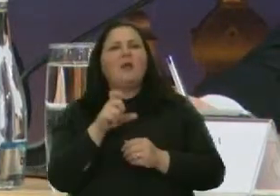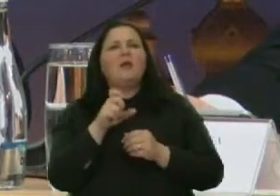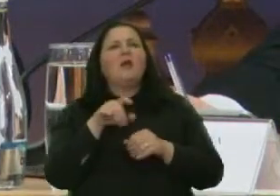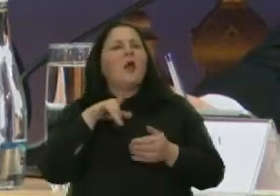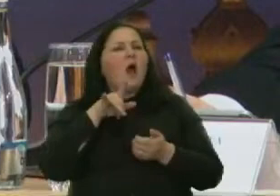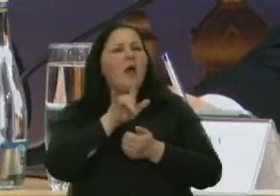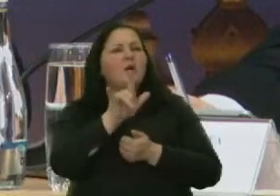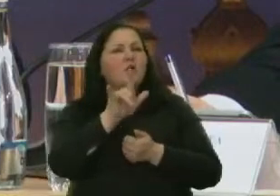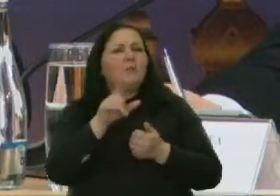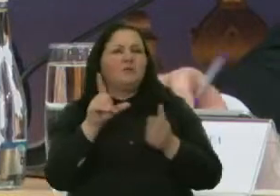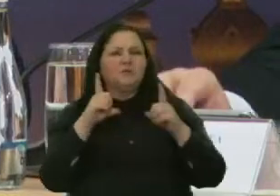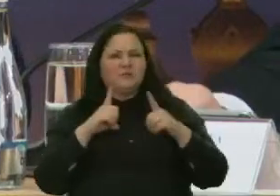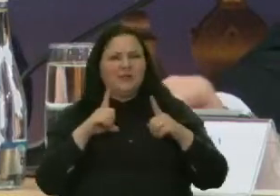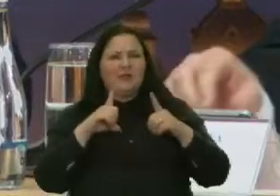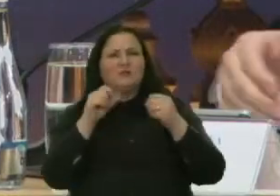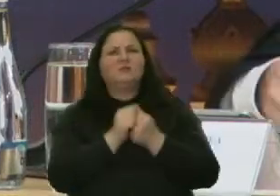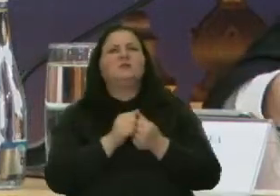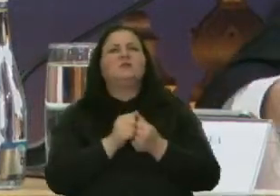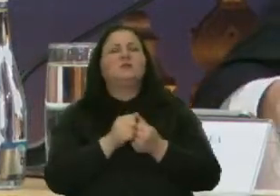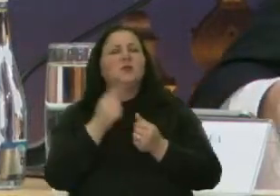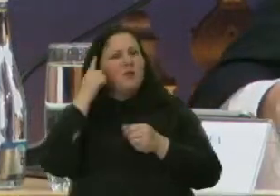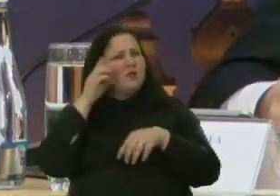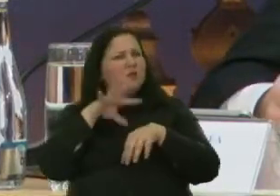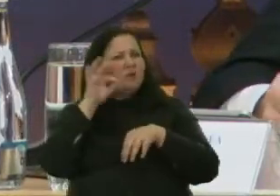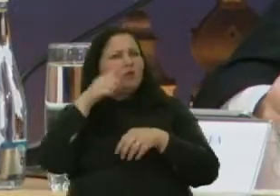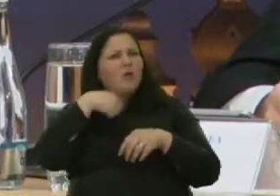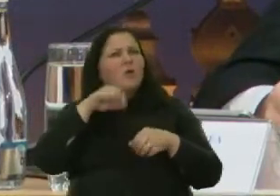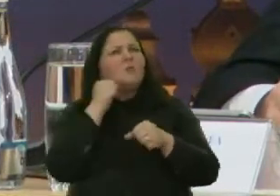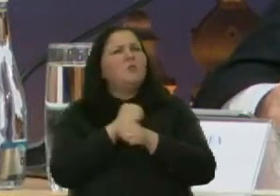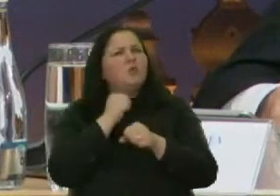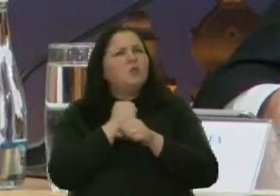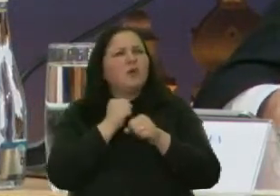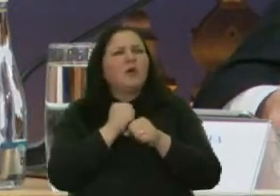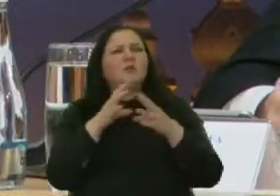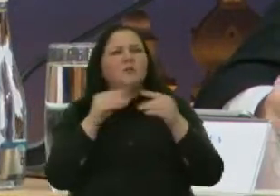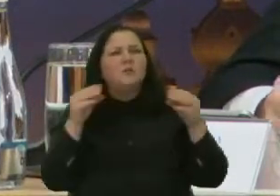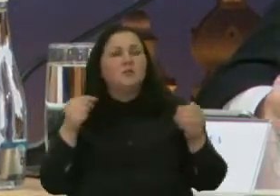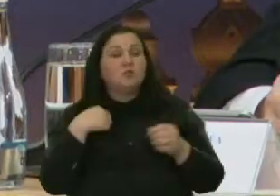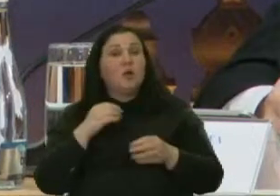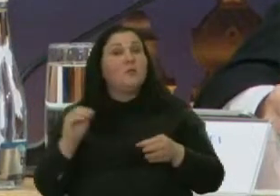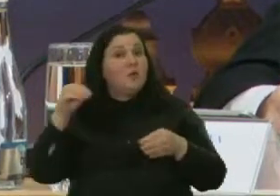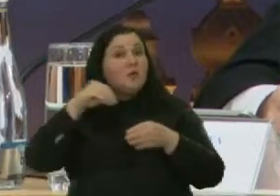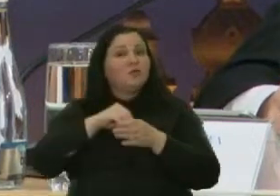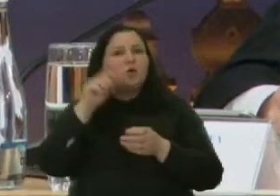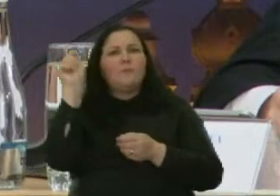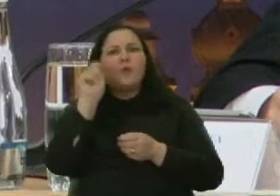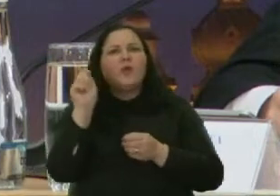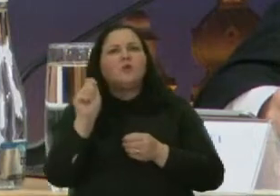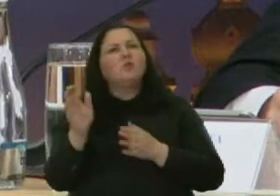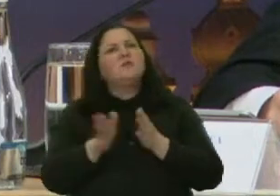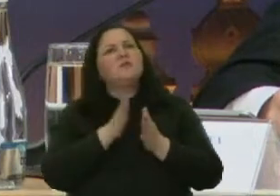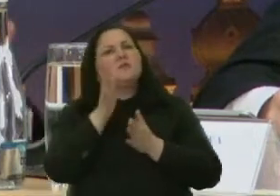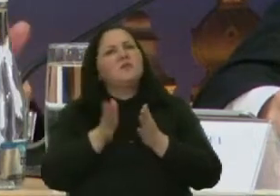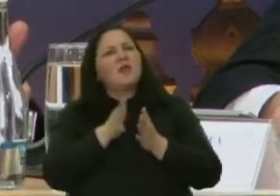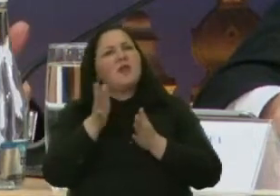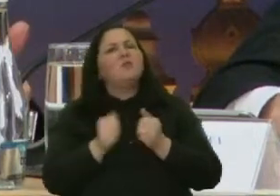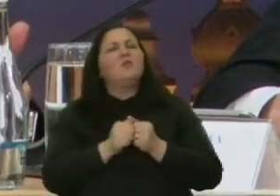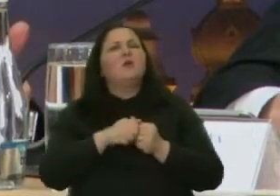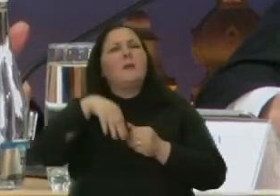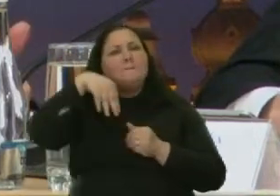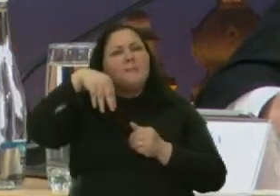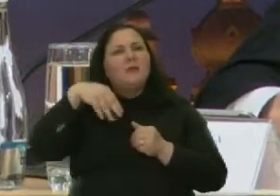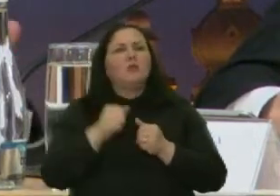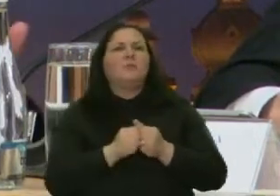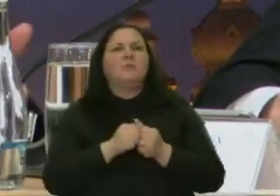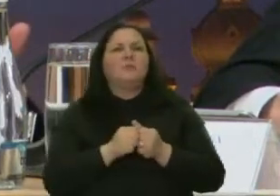aeroport idee la care noi am lucrat de multă vreme și am inclus o în proiectul trenului Metropolitan proiectul nu finanțează